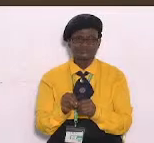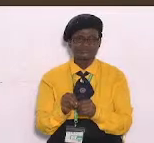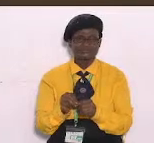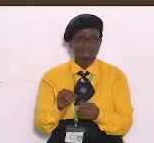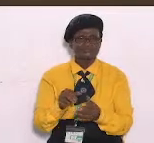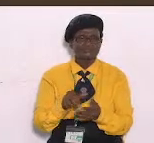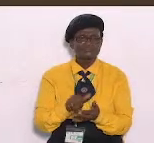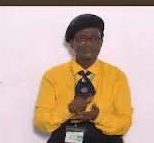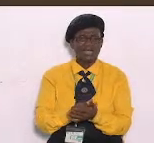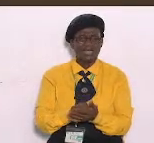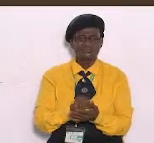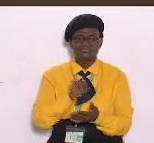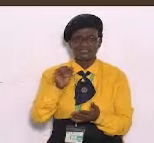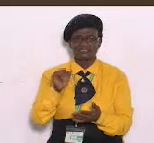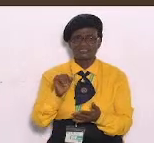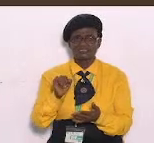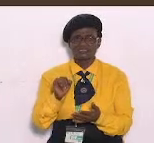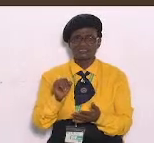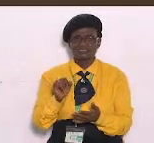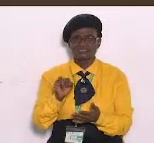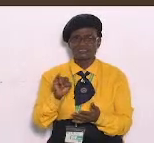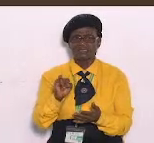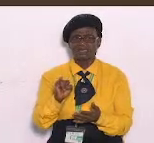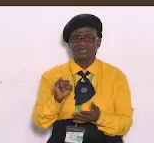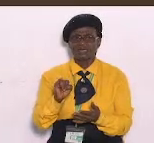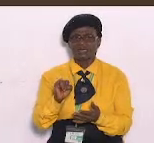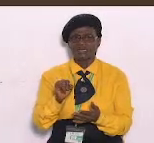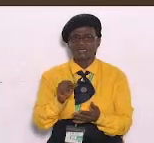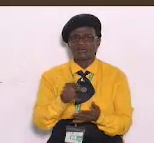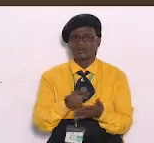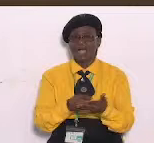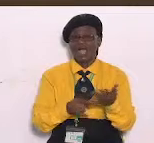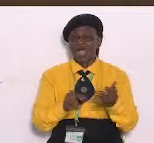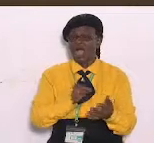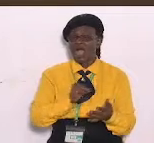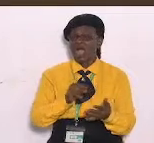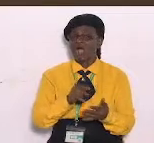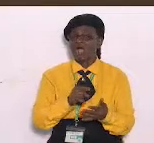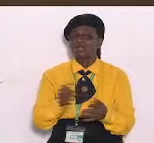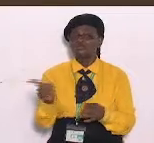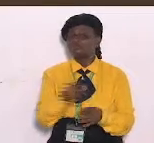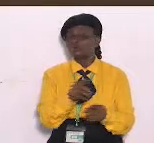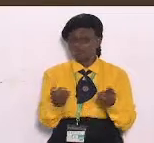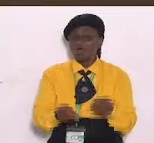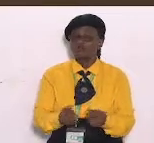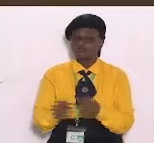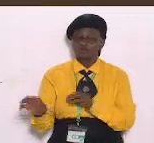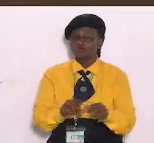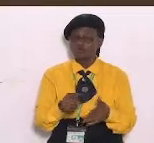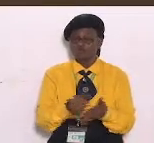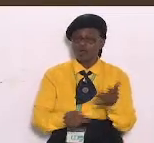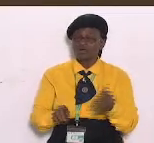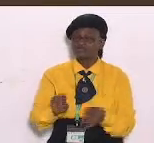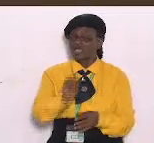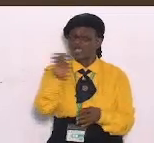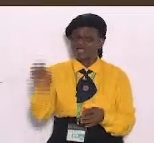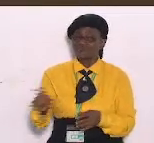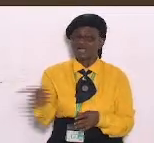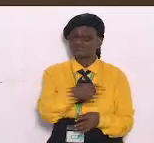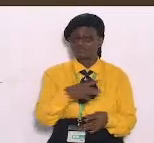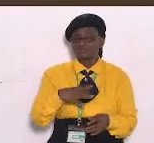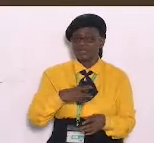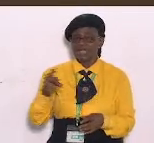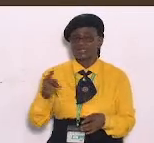totalement c'est une c'est un l'un des moyens d'avoir ce que tu veux avoir de